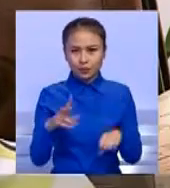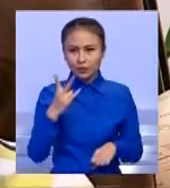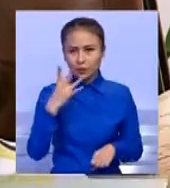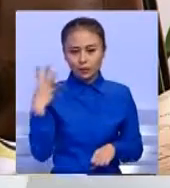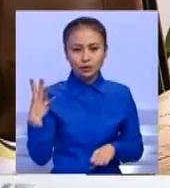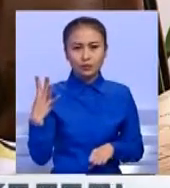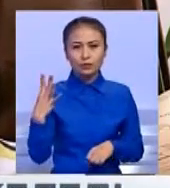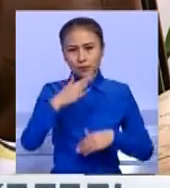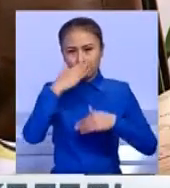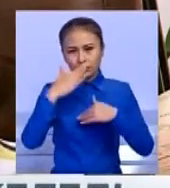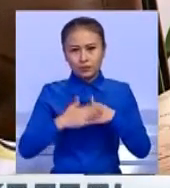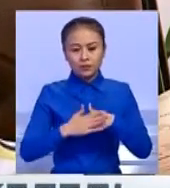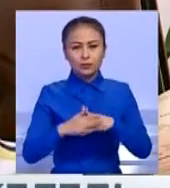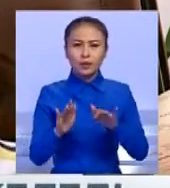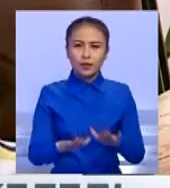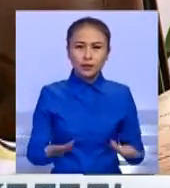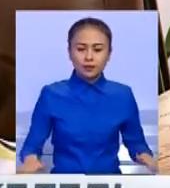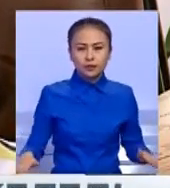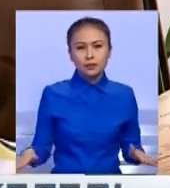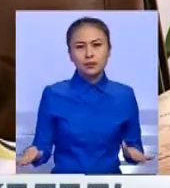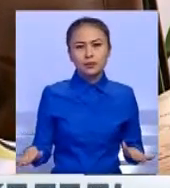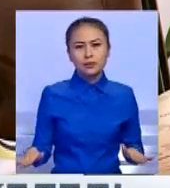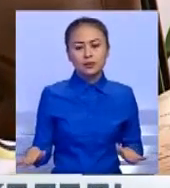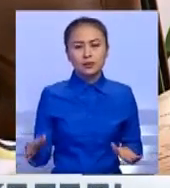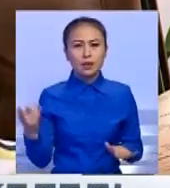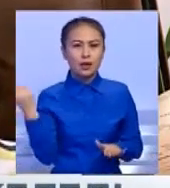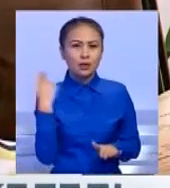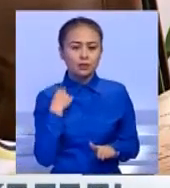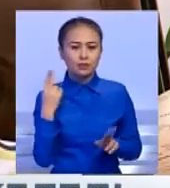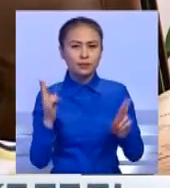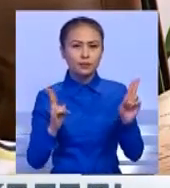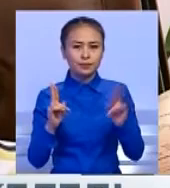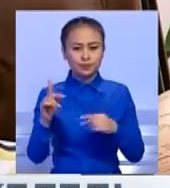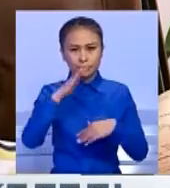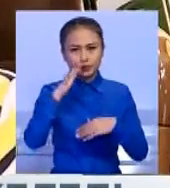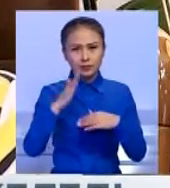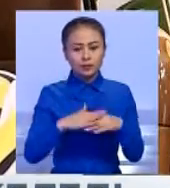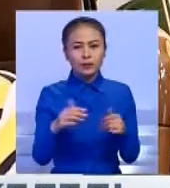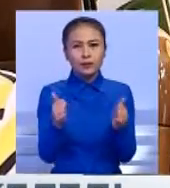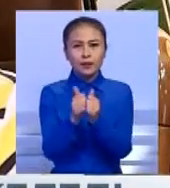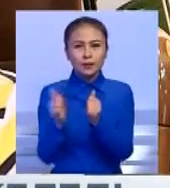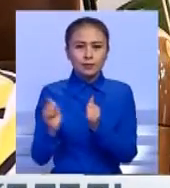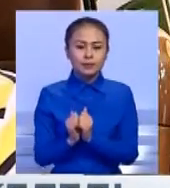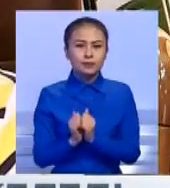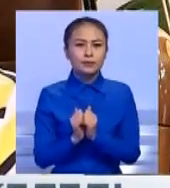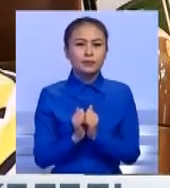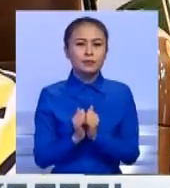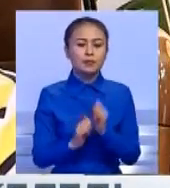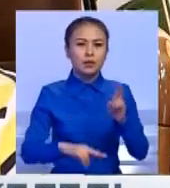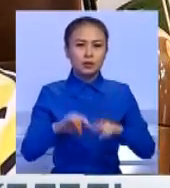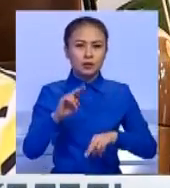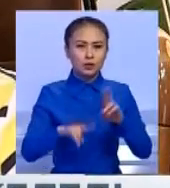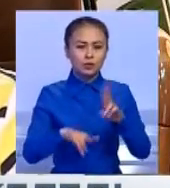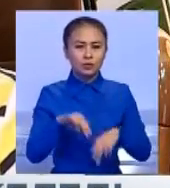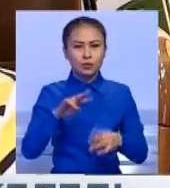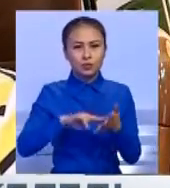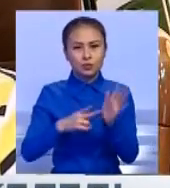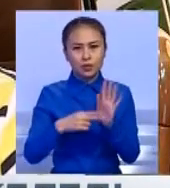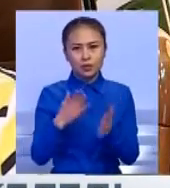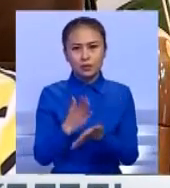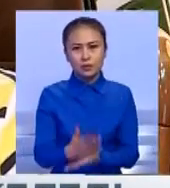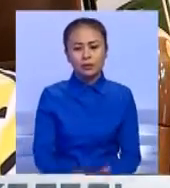жер тілімі балабақшаға ағылшын әдісімен сатылып, сол жерлерде балабақшалар салыну жоспарлануда.